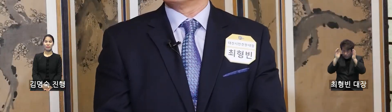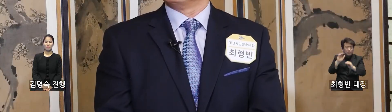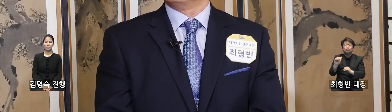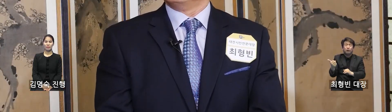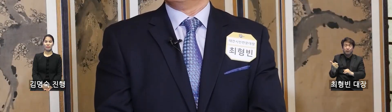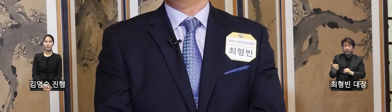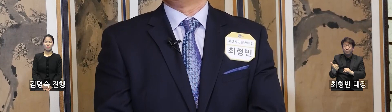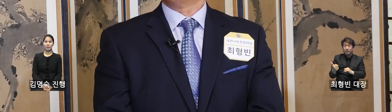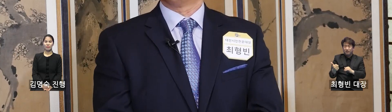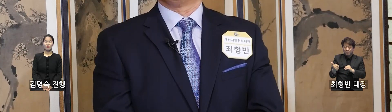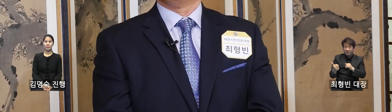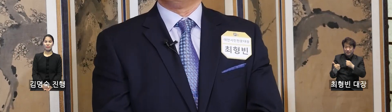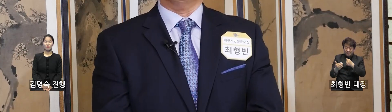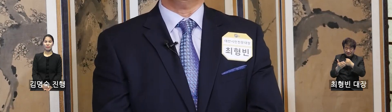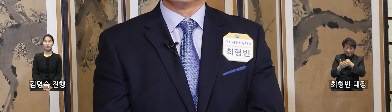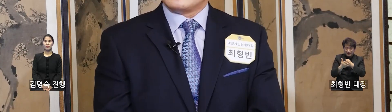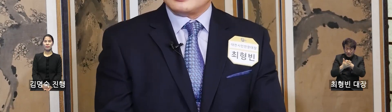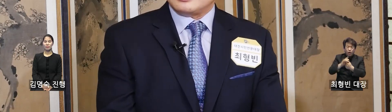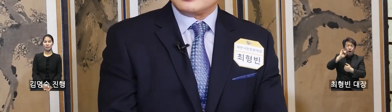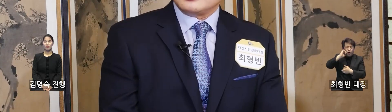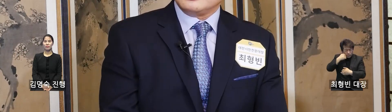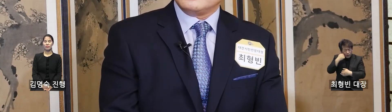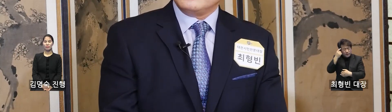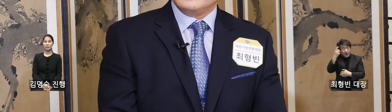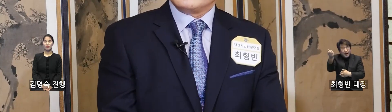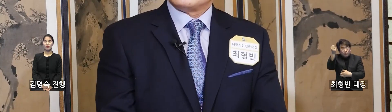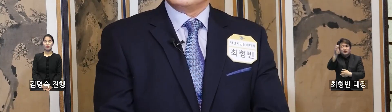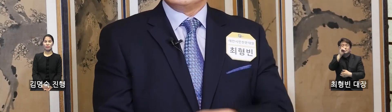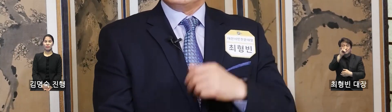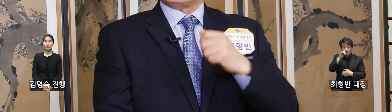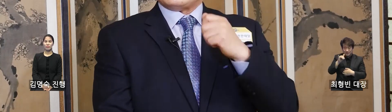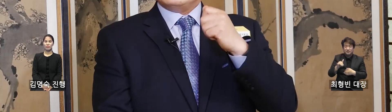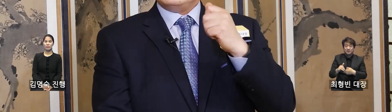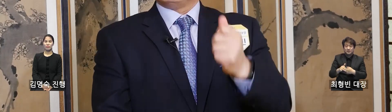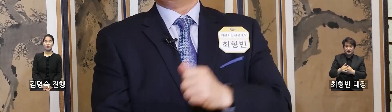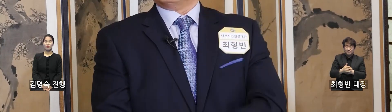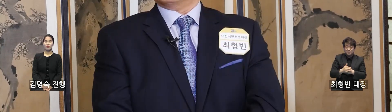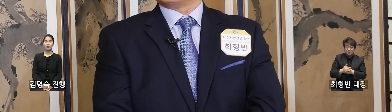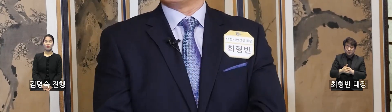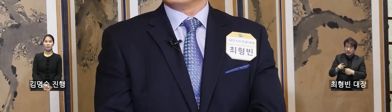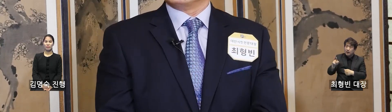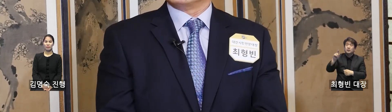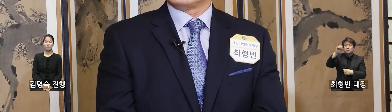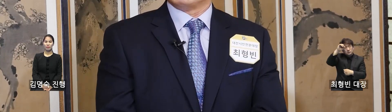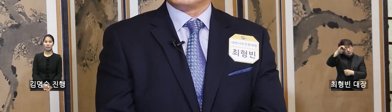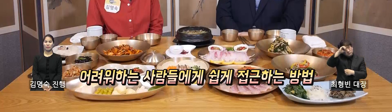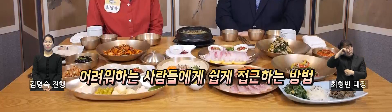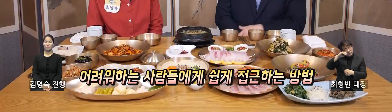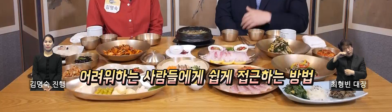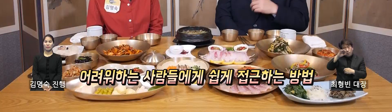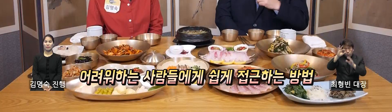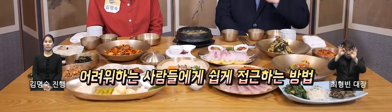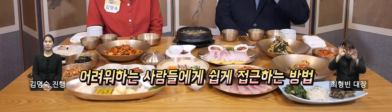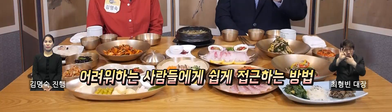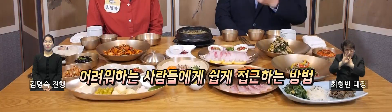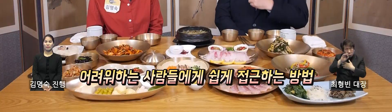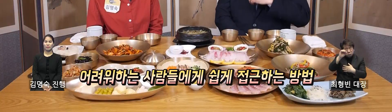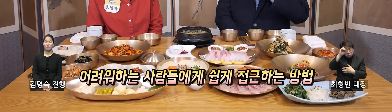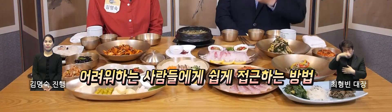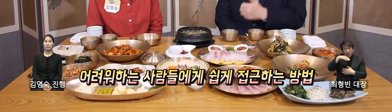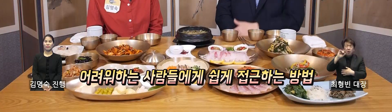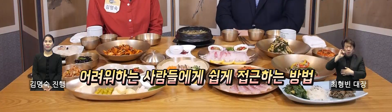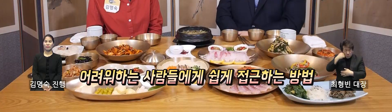어려워서 2000 무조 가 앞으로 어려워 생각을 하거든요 그래서 단지 그걸 어렵게 생각하는 사람들한테 뭔가가 더